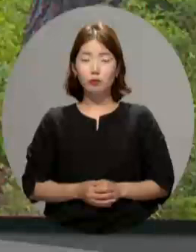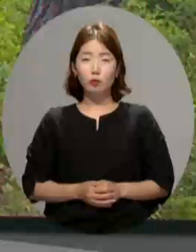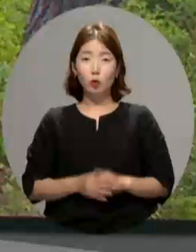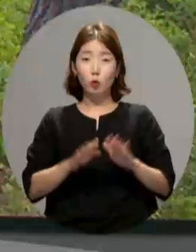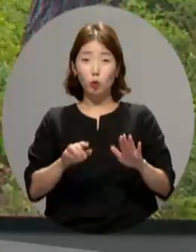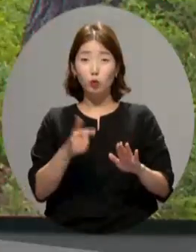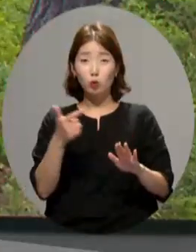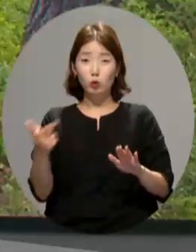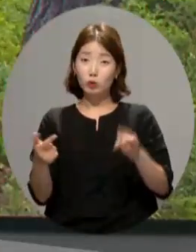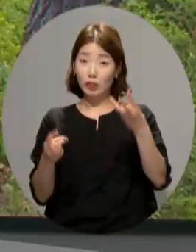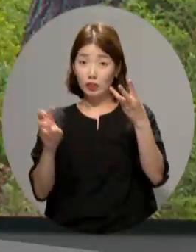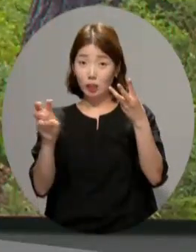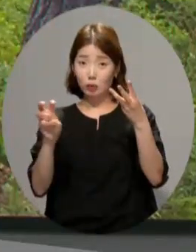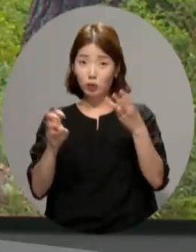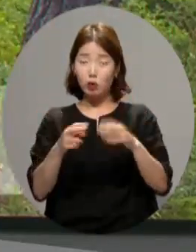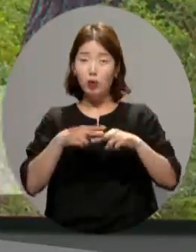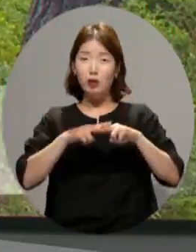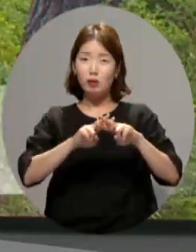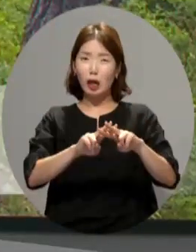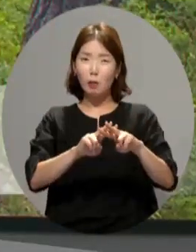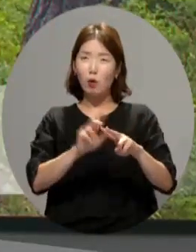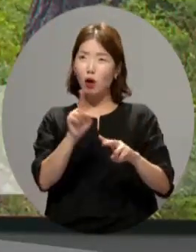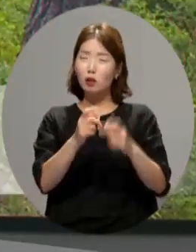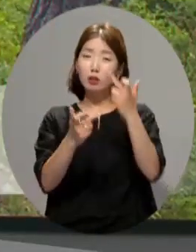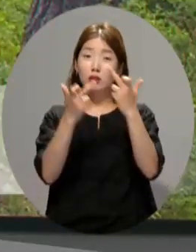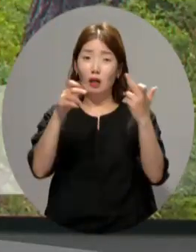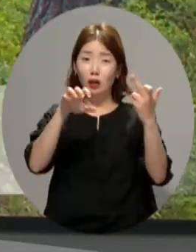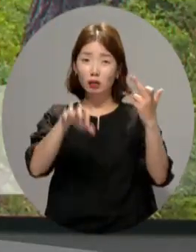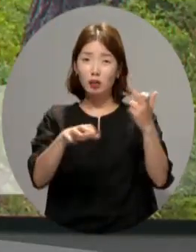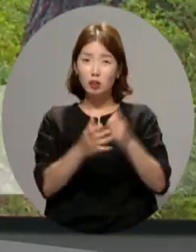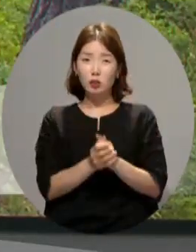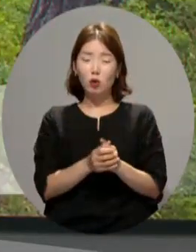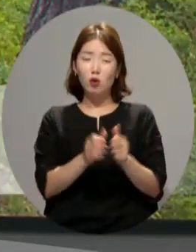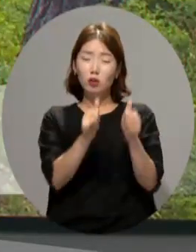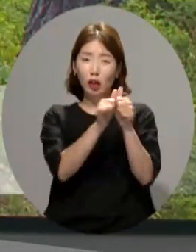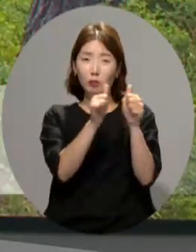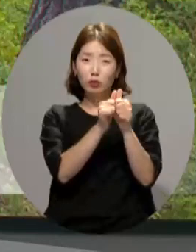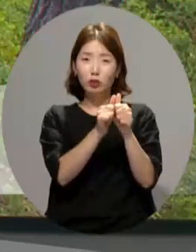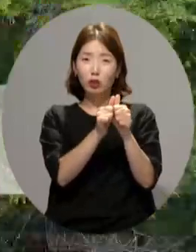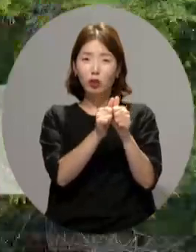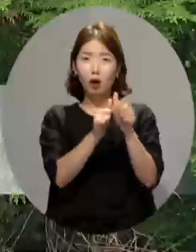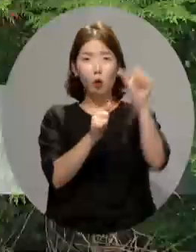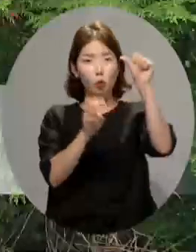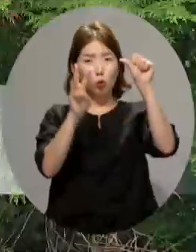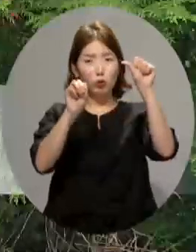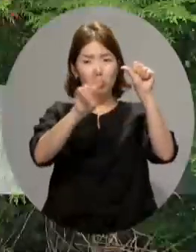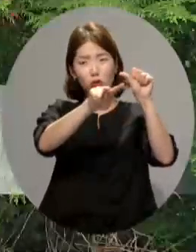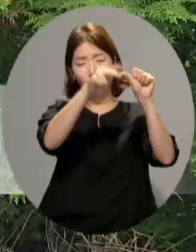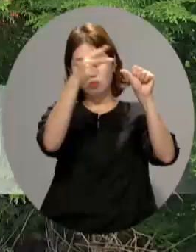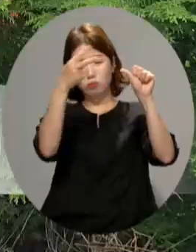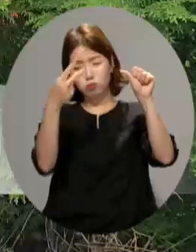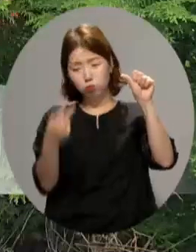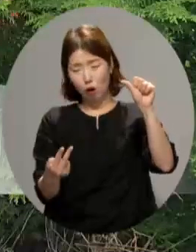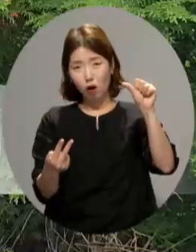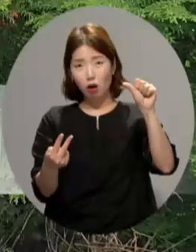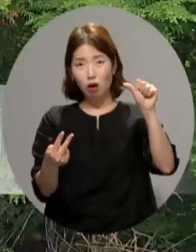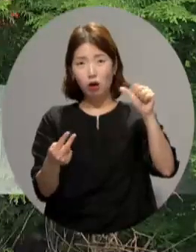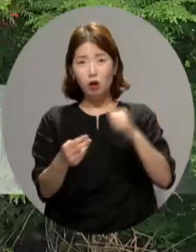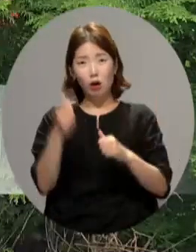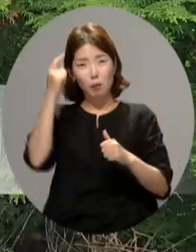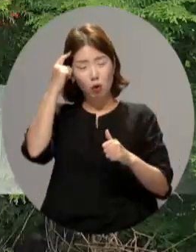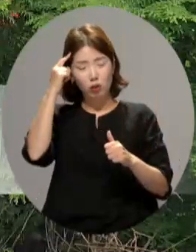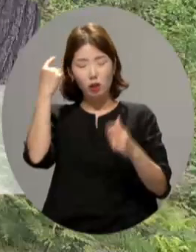오늘 오후 3시 반쯤 남원 수지면에 한 야산에서 82살 남성이 5m 높이에서 산 아래로